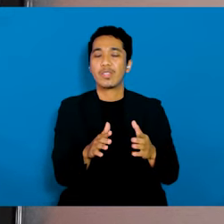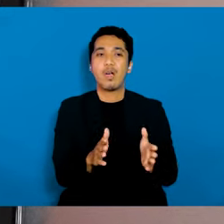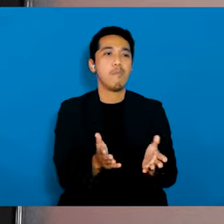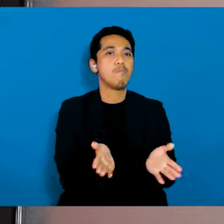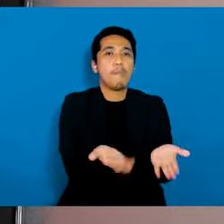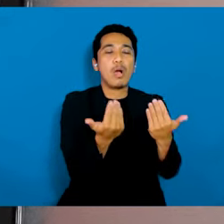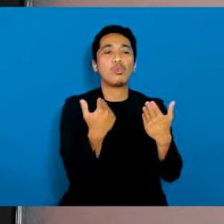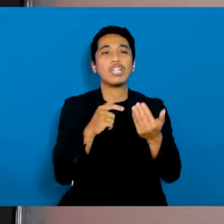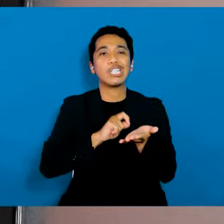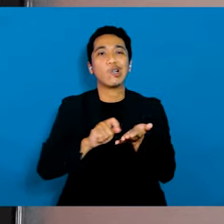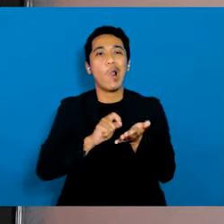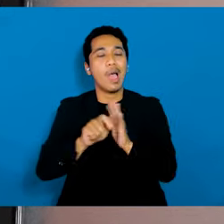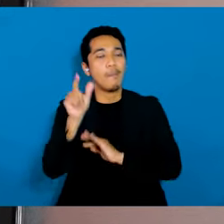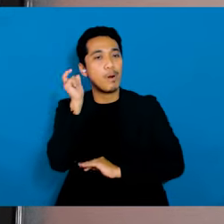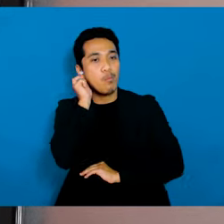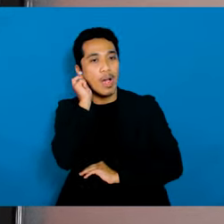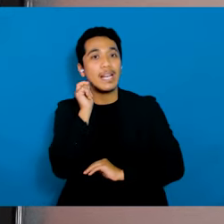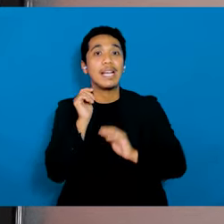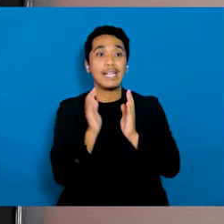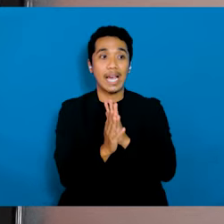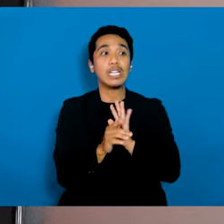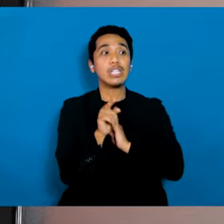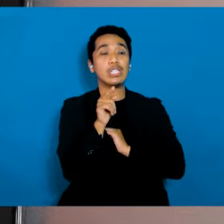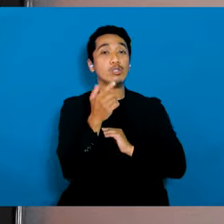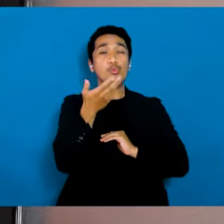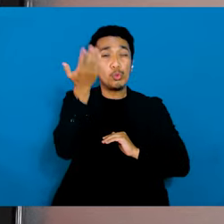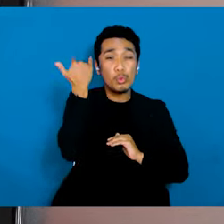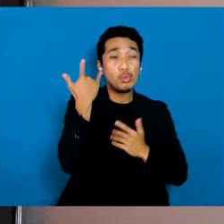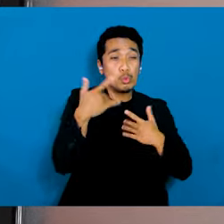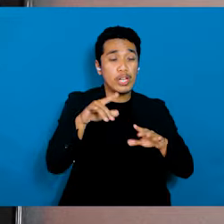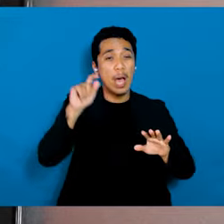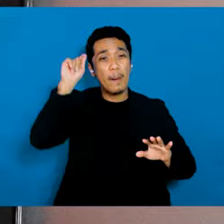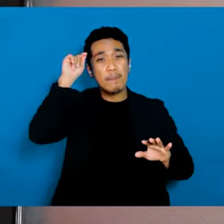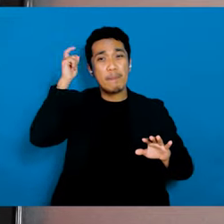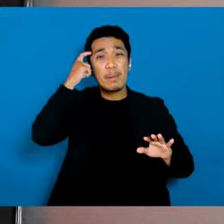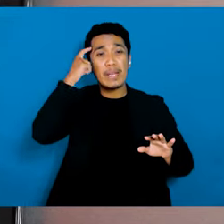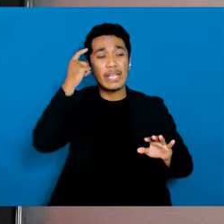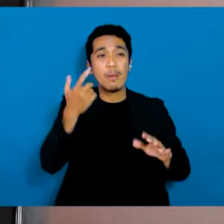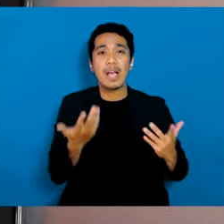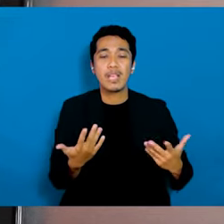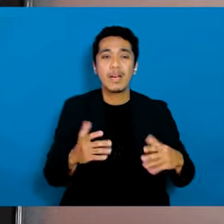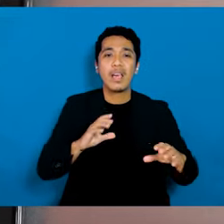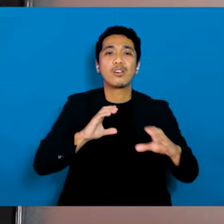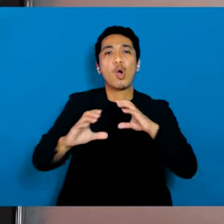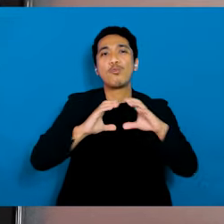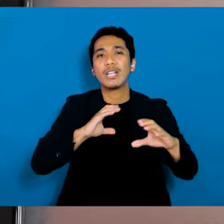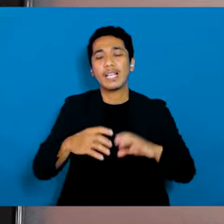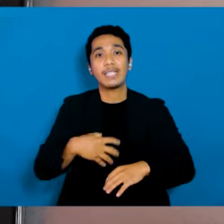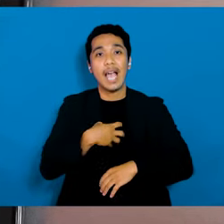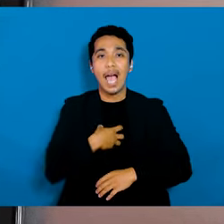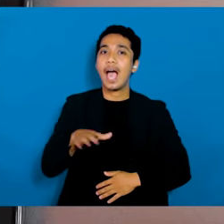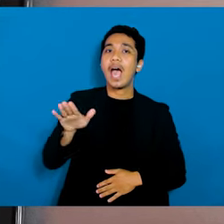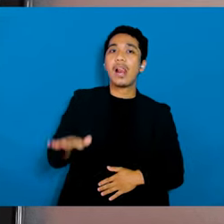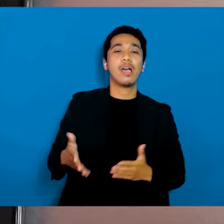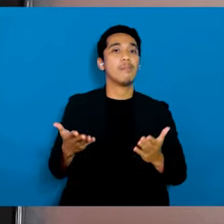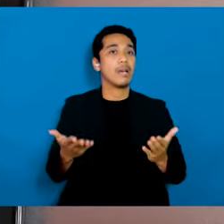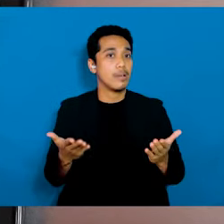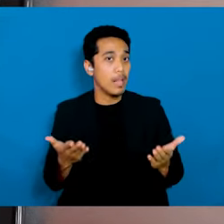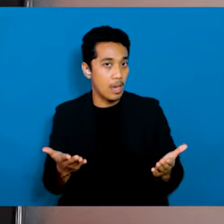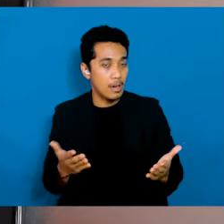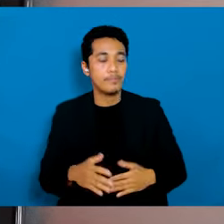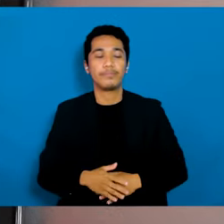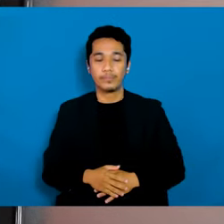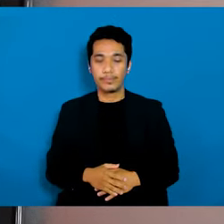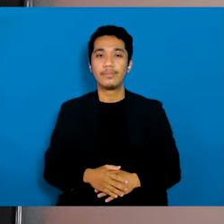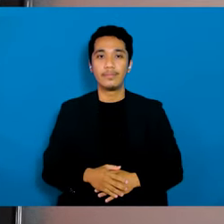perang, kemudian mendirikan sekolah perempuan dan saat itu sudah berpikir untuk mengkomunikasikan hak-hak anak